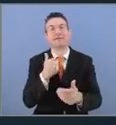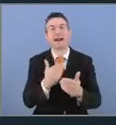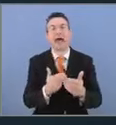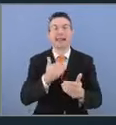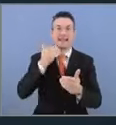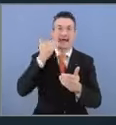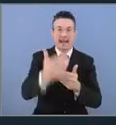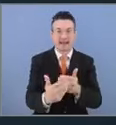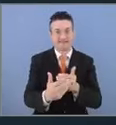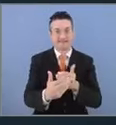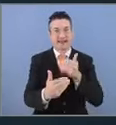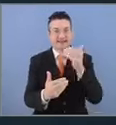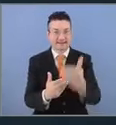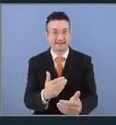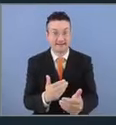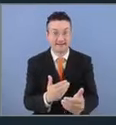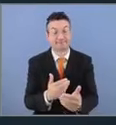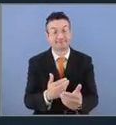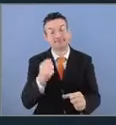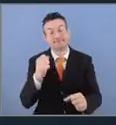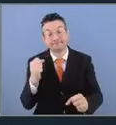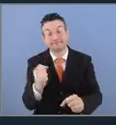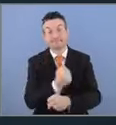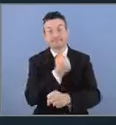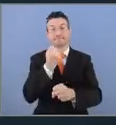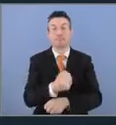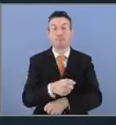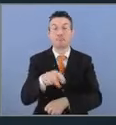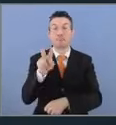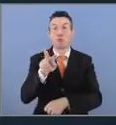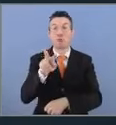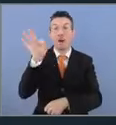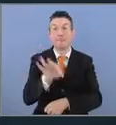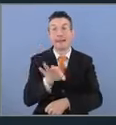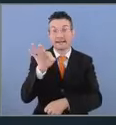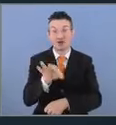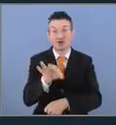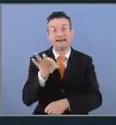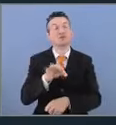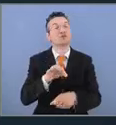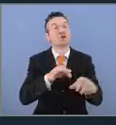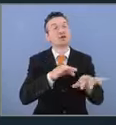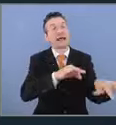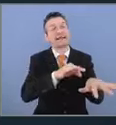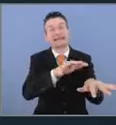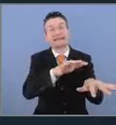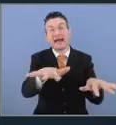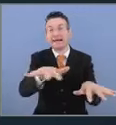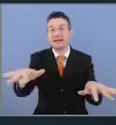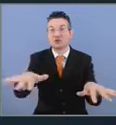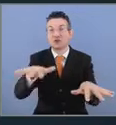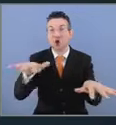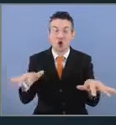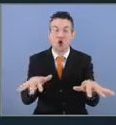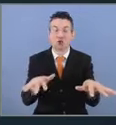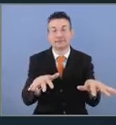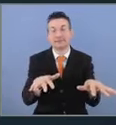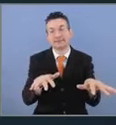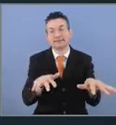meno del 2% dei territori, diciamo, sono